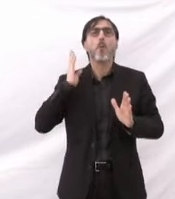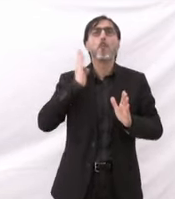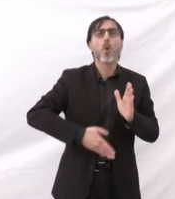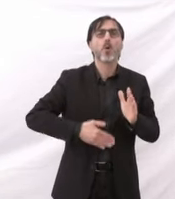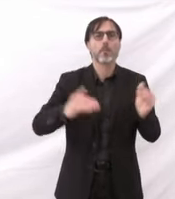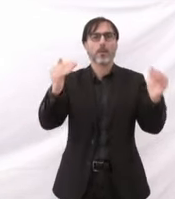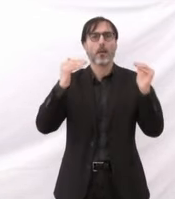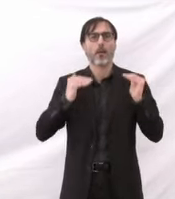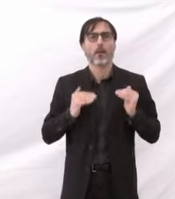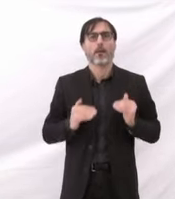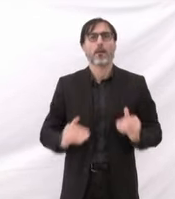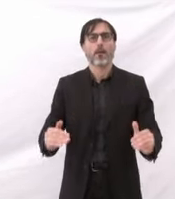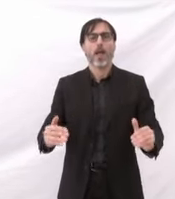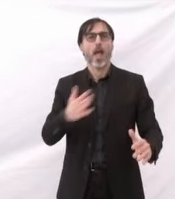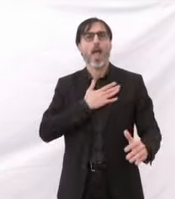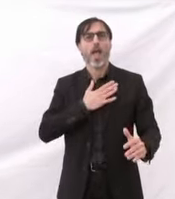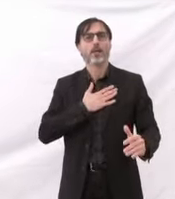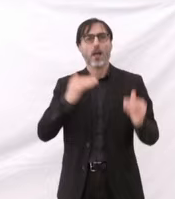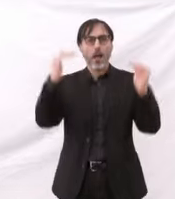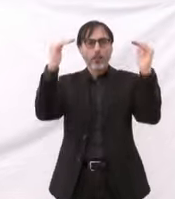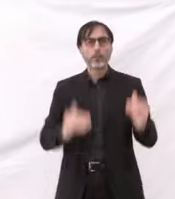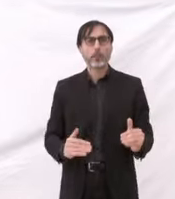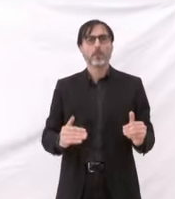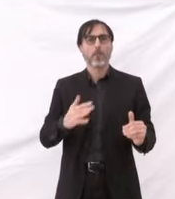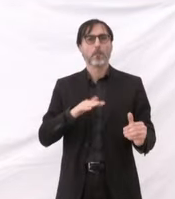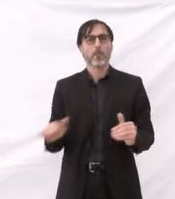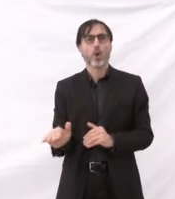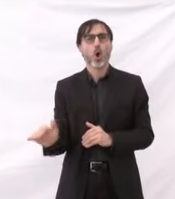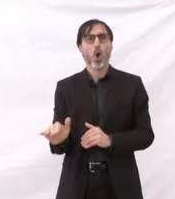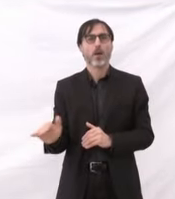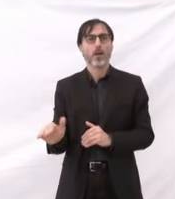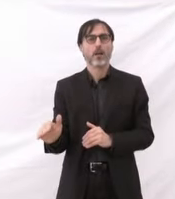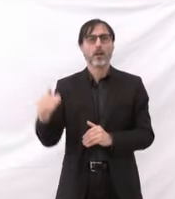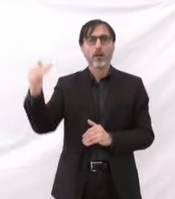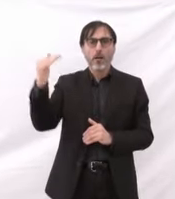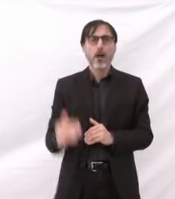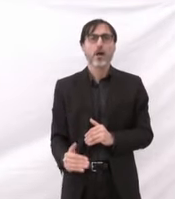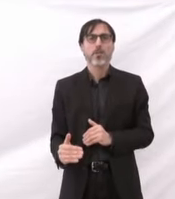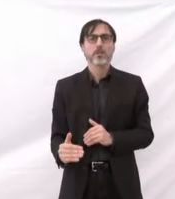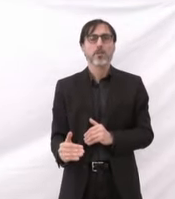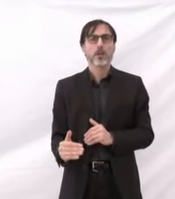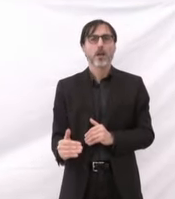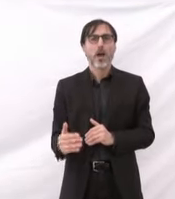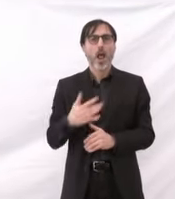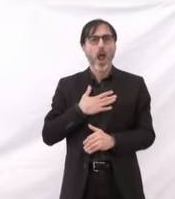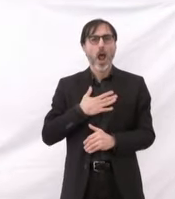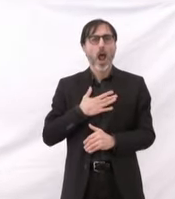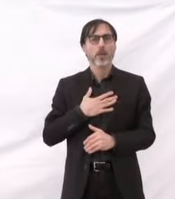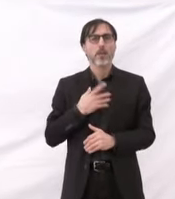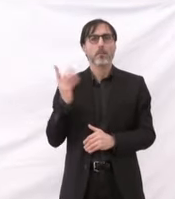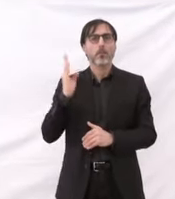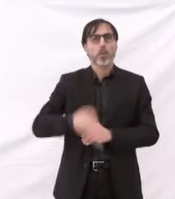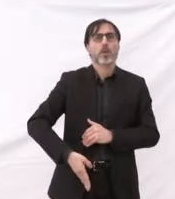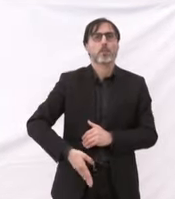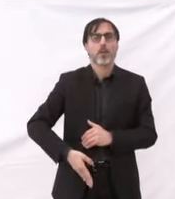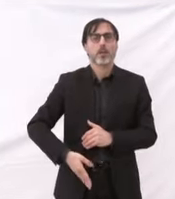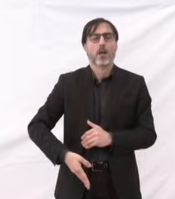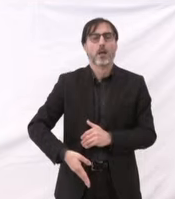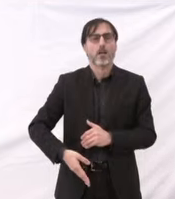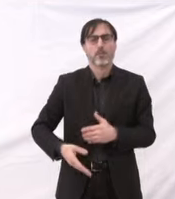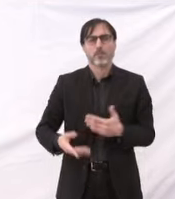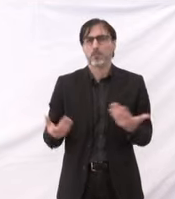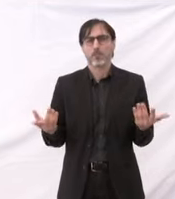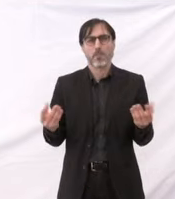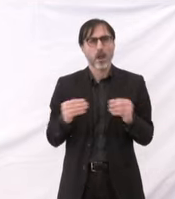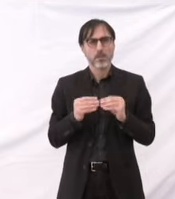punibilità nell'età per i minorenni, abbassata l'età per la punibilità. Non